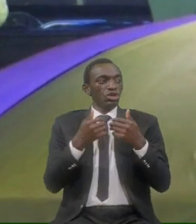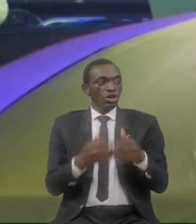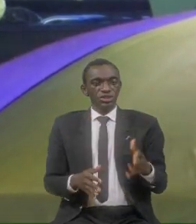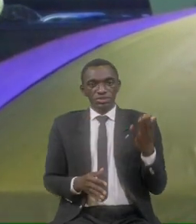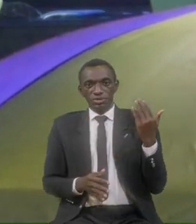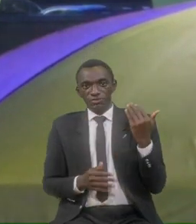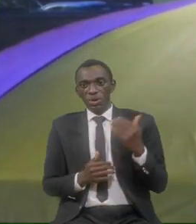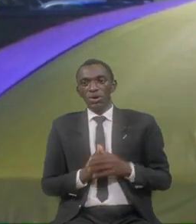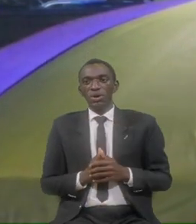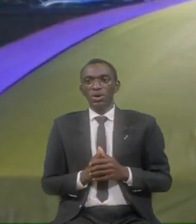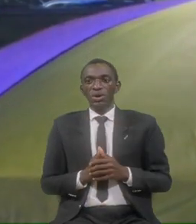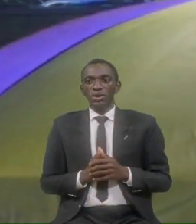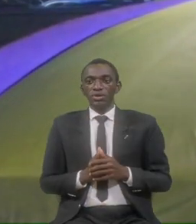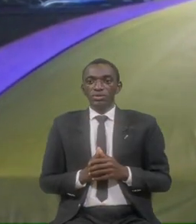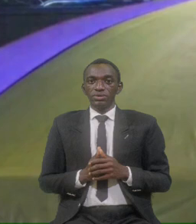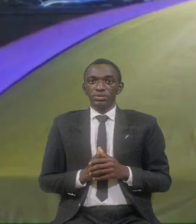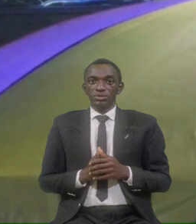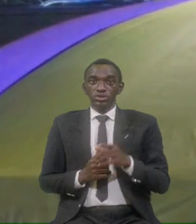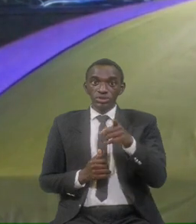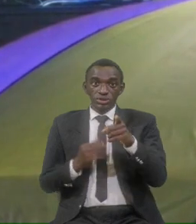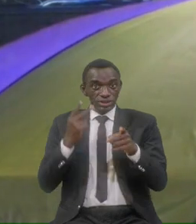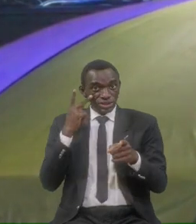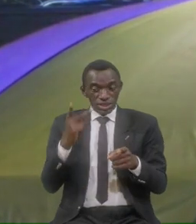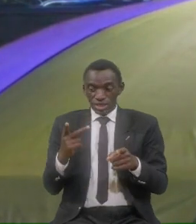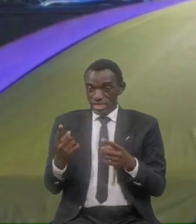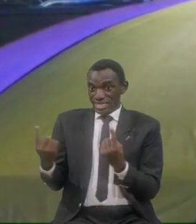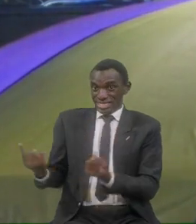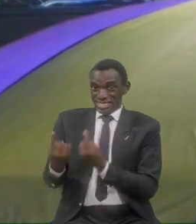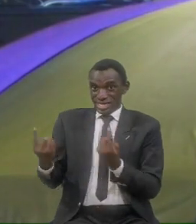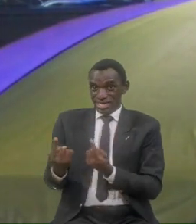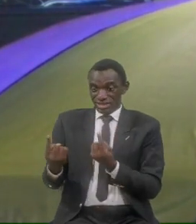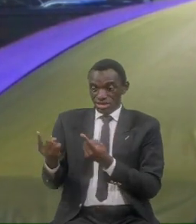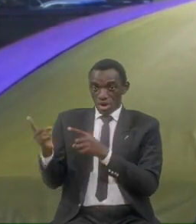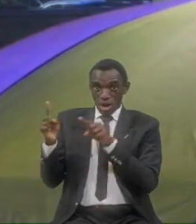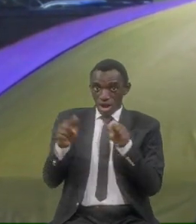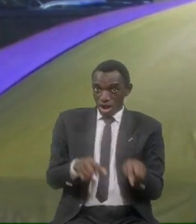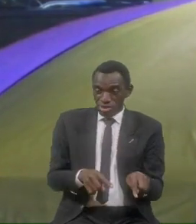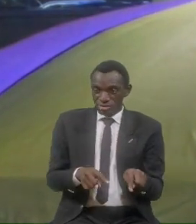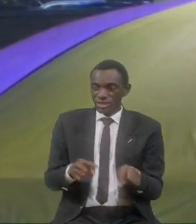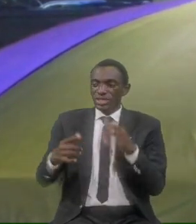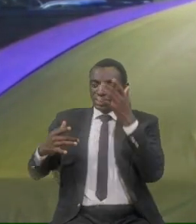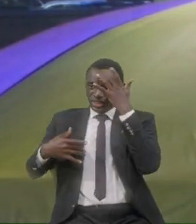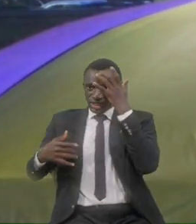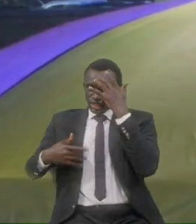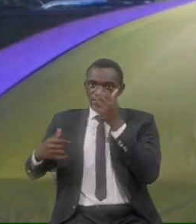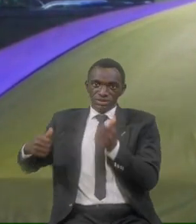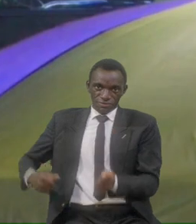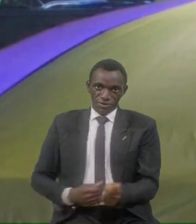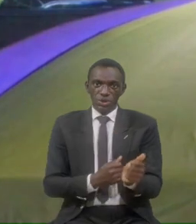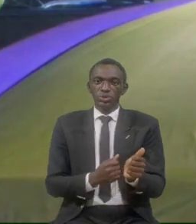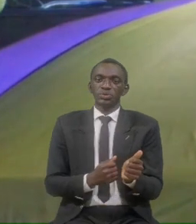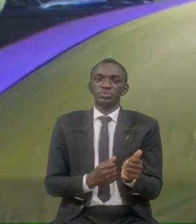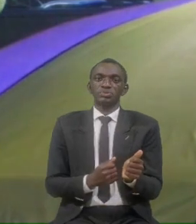nawala see, sa imong. When sin came, sickness came. Ang tao ko makasala moabot ang sakit.